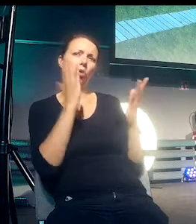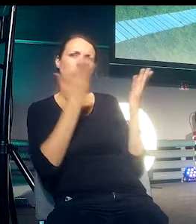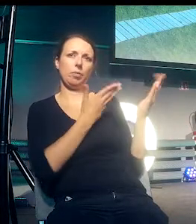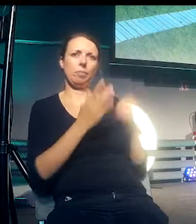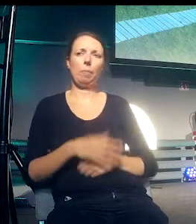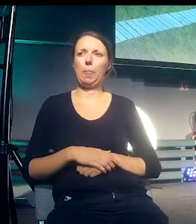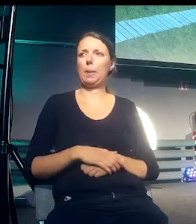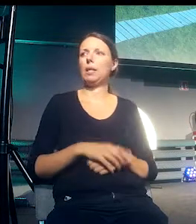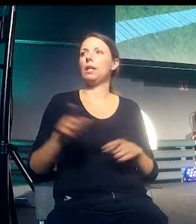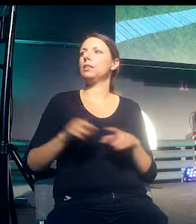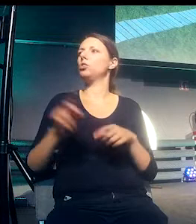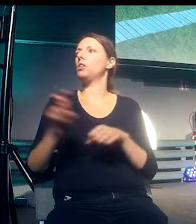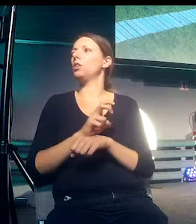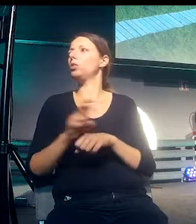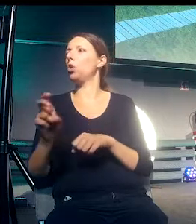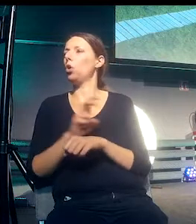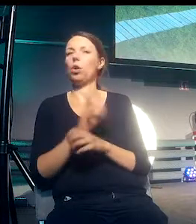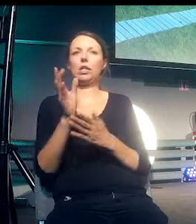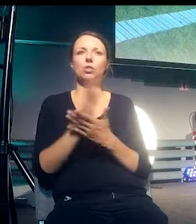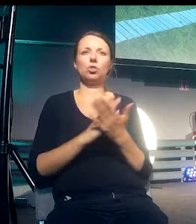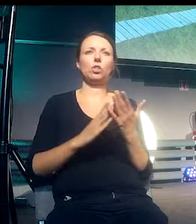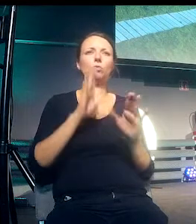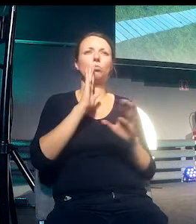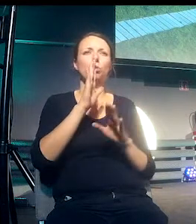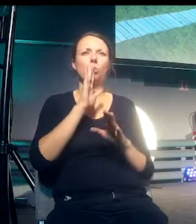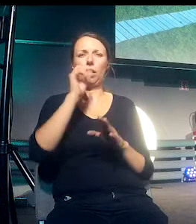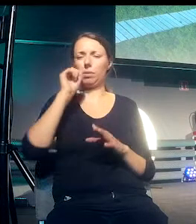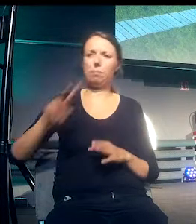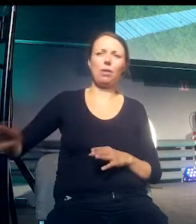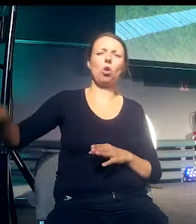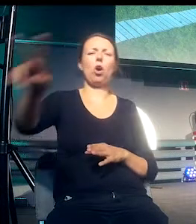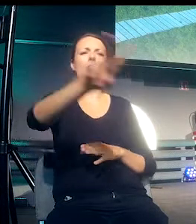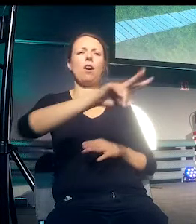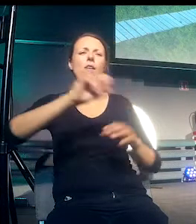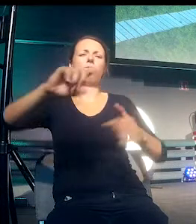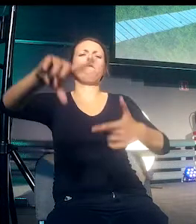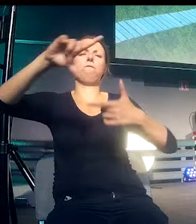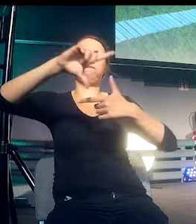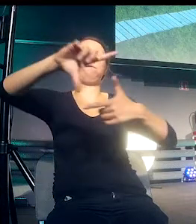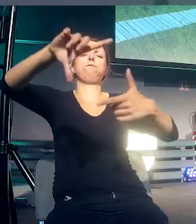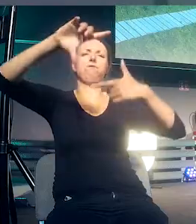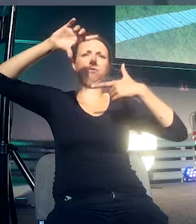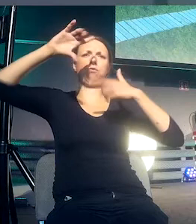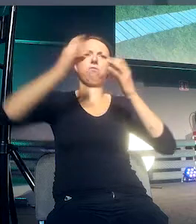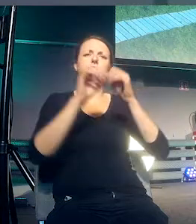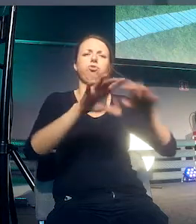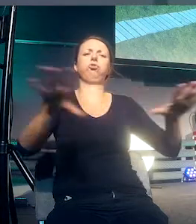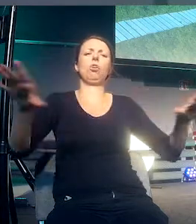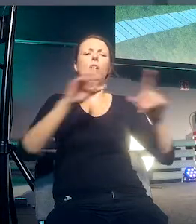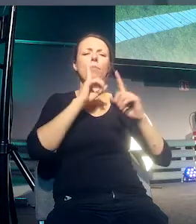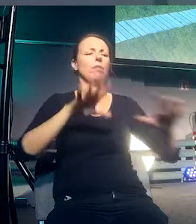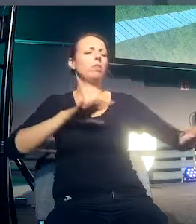ta technologiczna część tej panoramy zajmuje bardzo dużo miejsca. To nie są